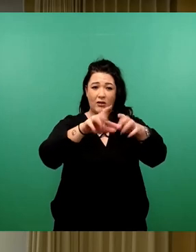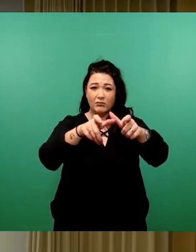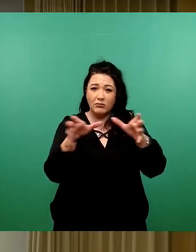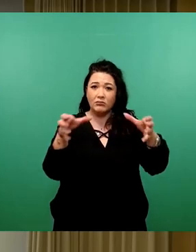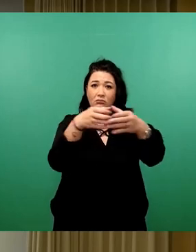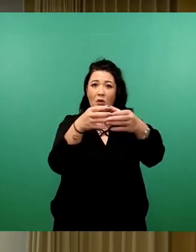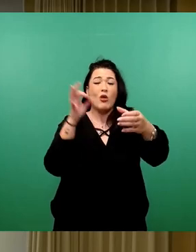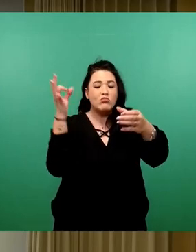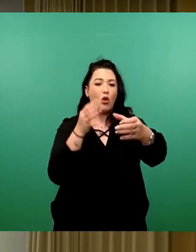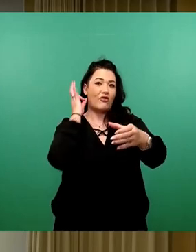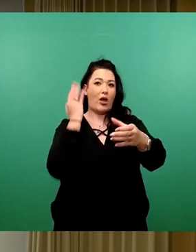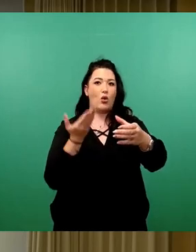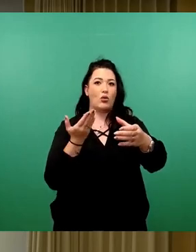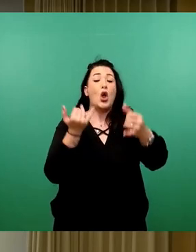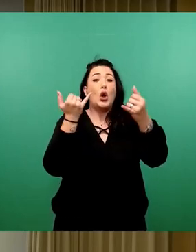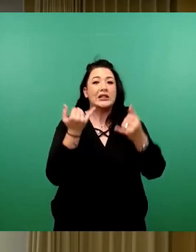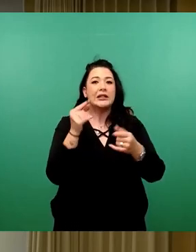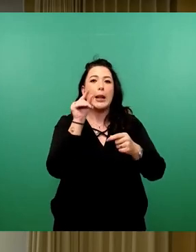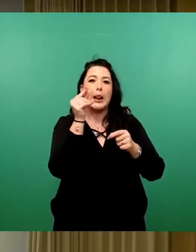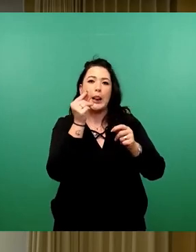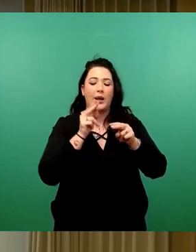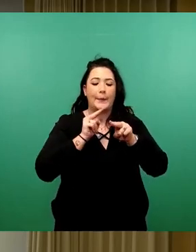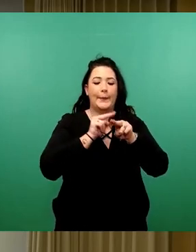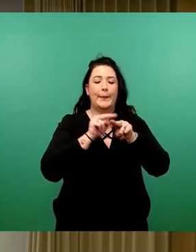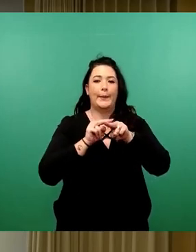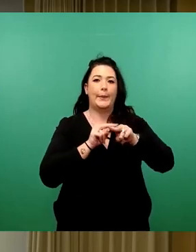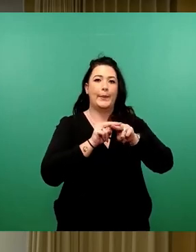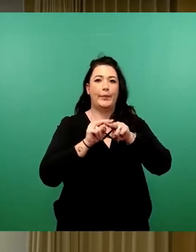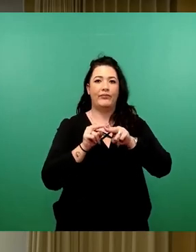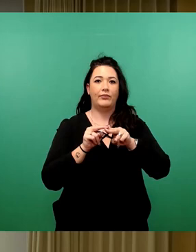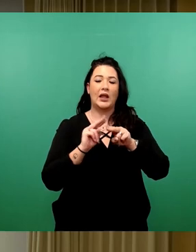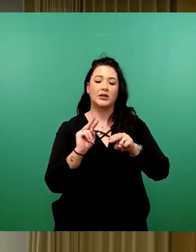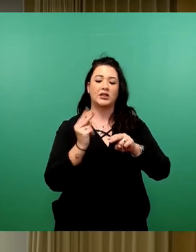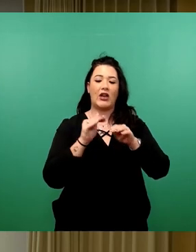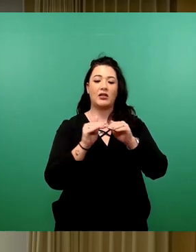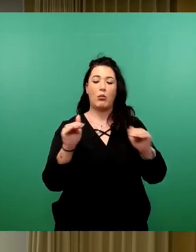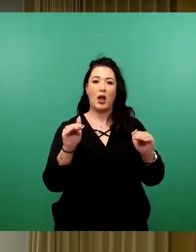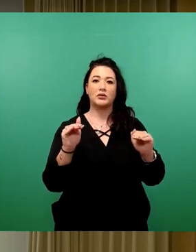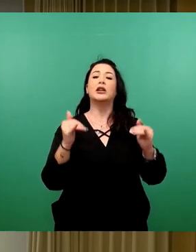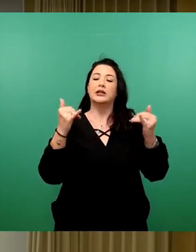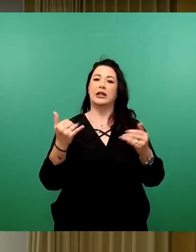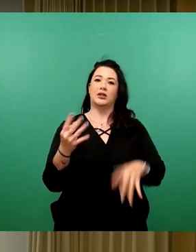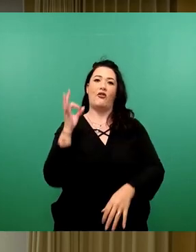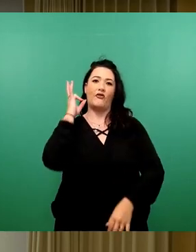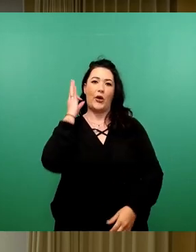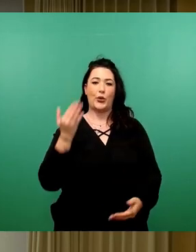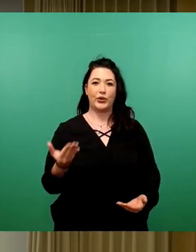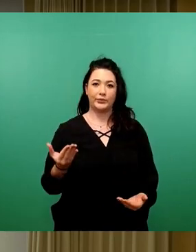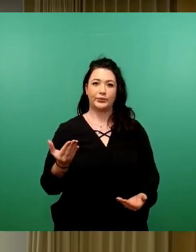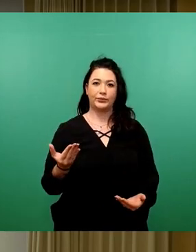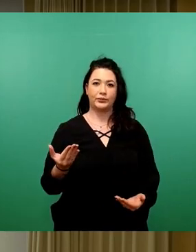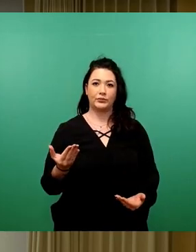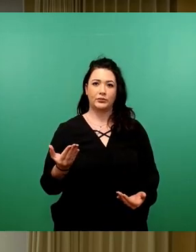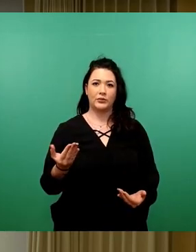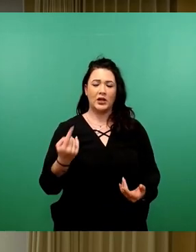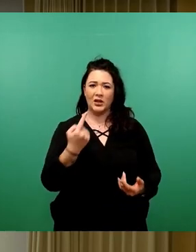diese kleine Modifikation. Der zweite Platz ist jetzt eine Frau. Also, Sie können sich doch selber nicht ernst nehmen.